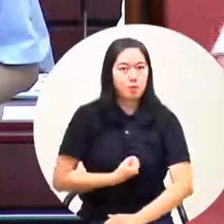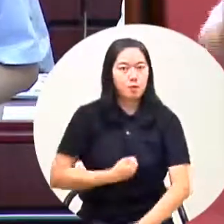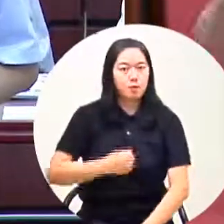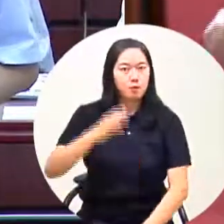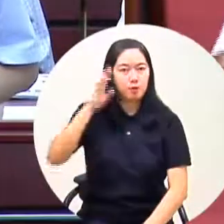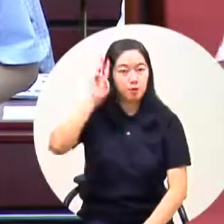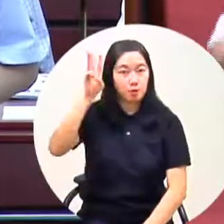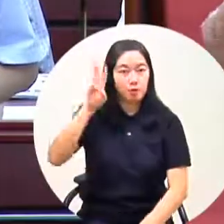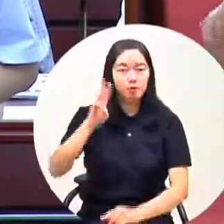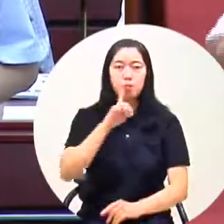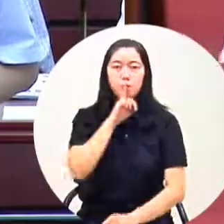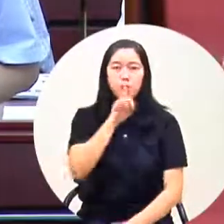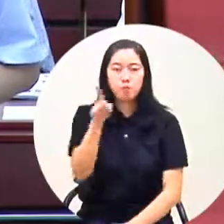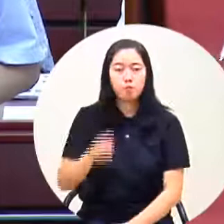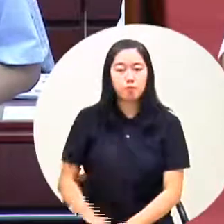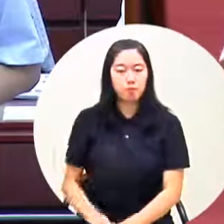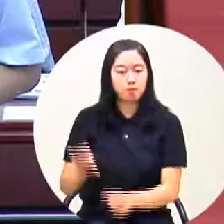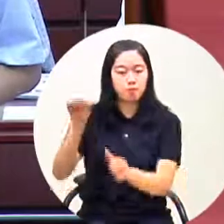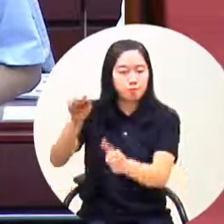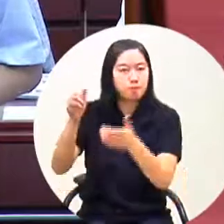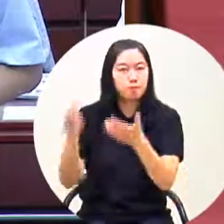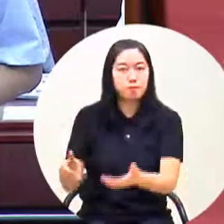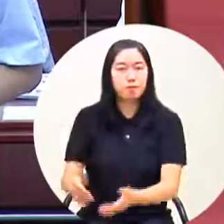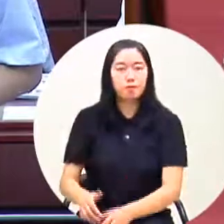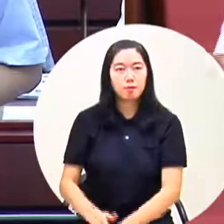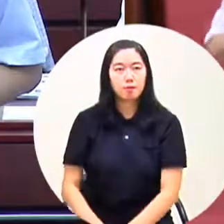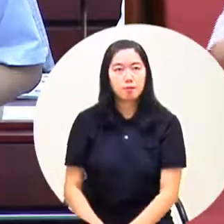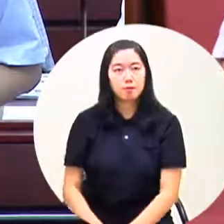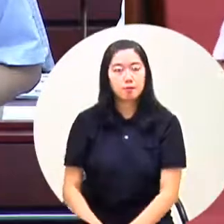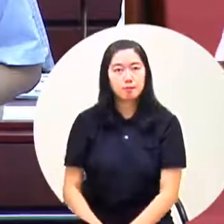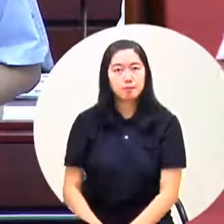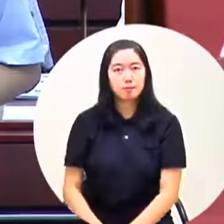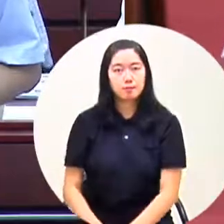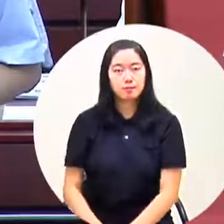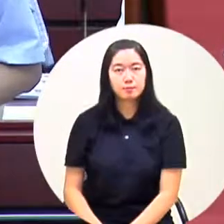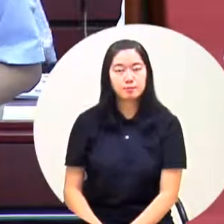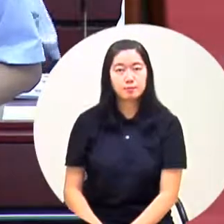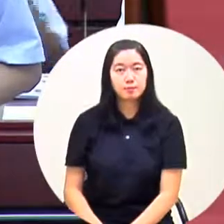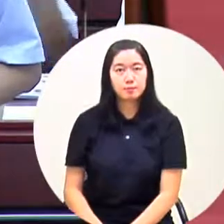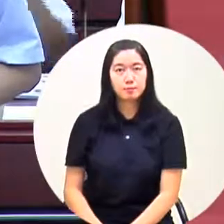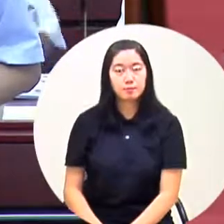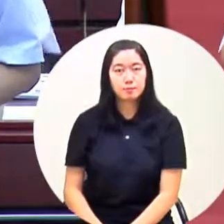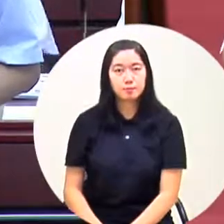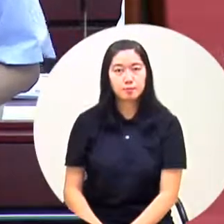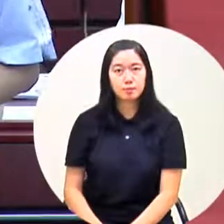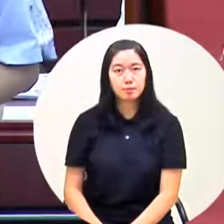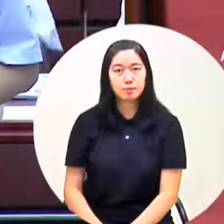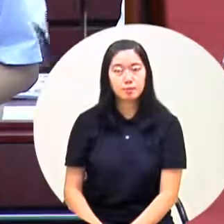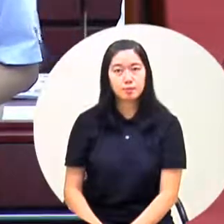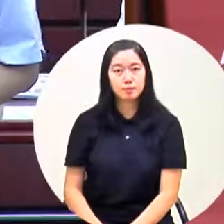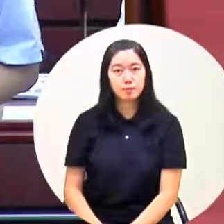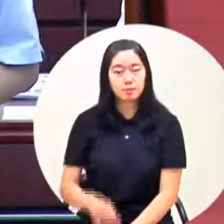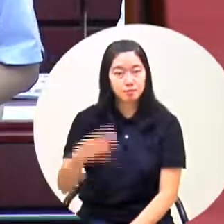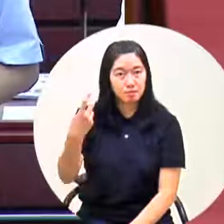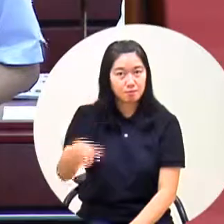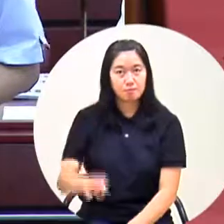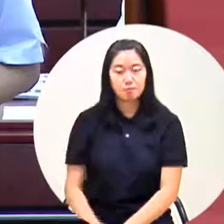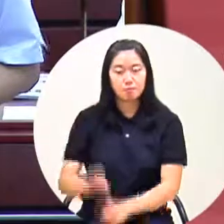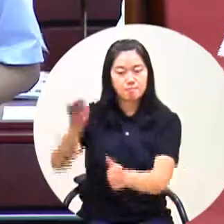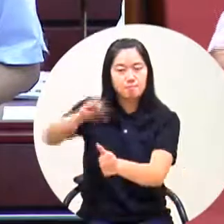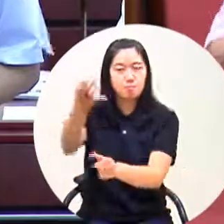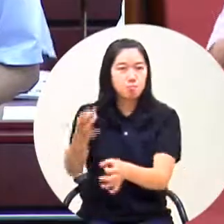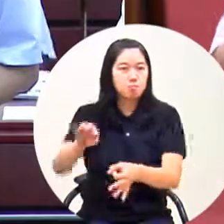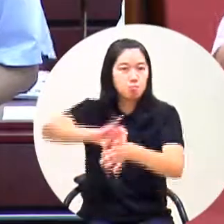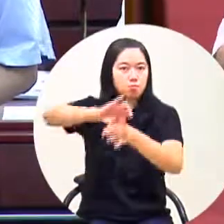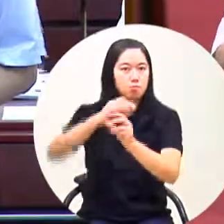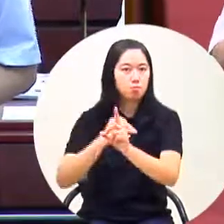哦，要严惩这些偷牌的业者，哦，甚至是不是也当提高高额的奖金